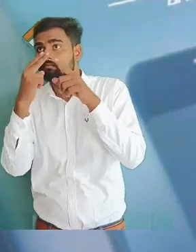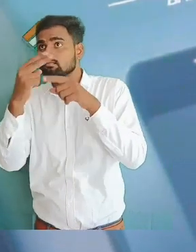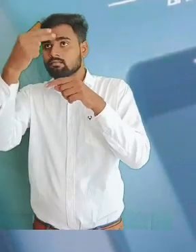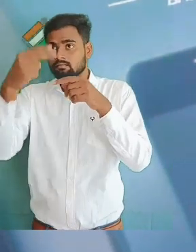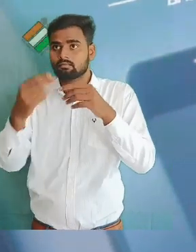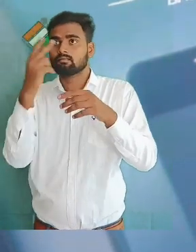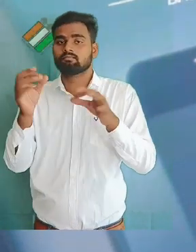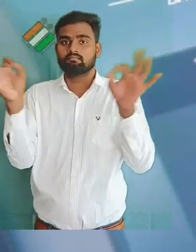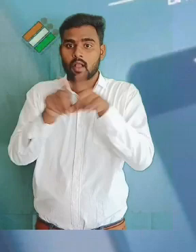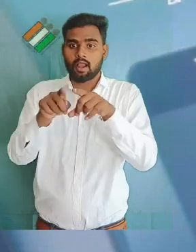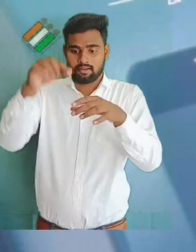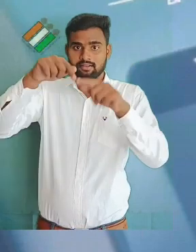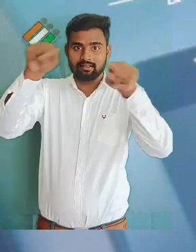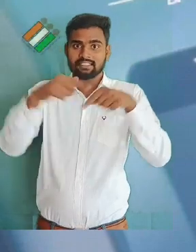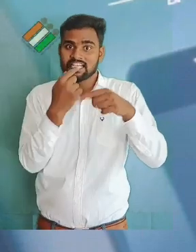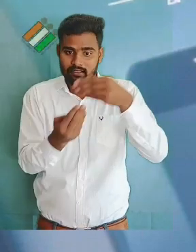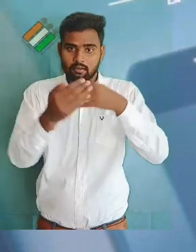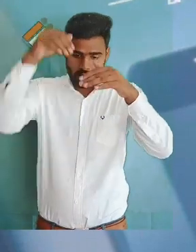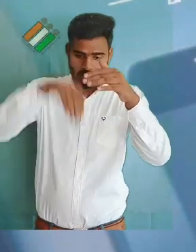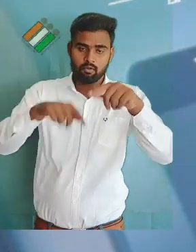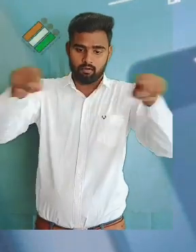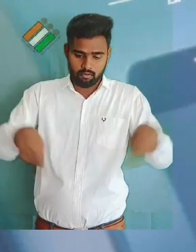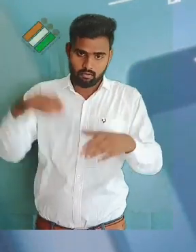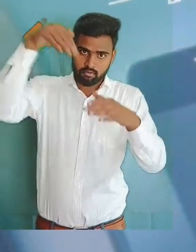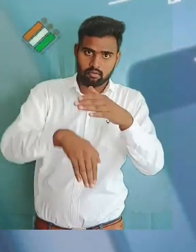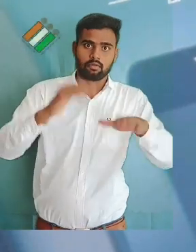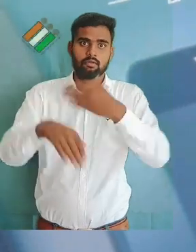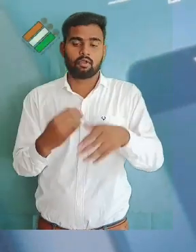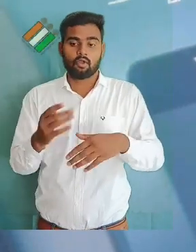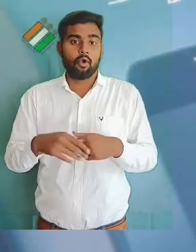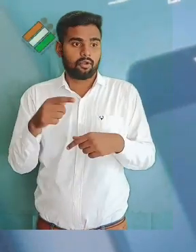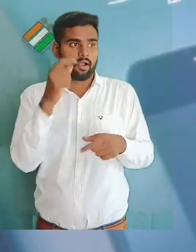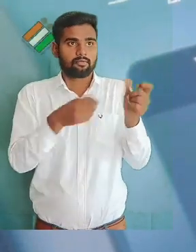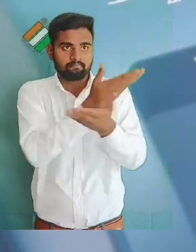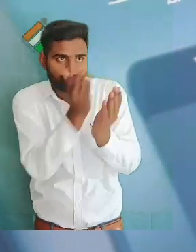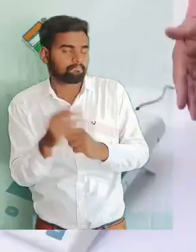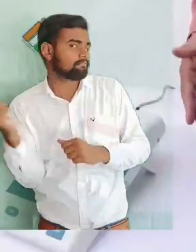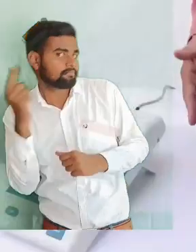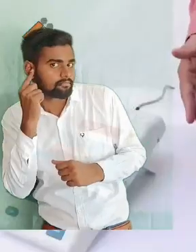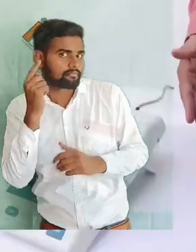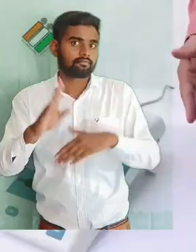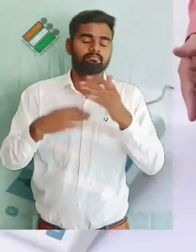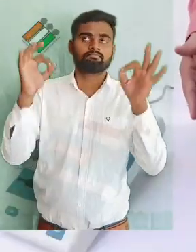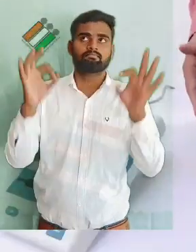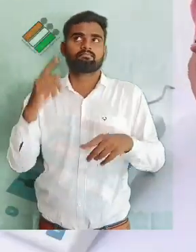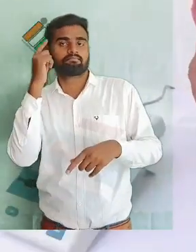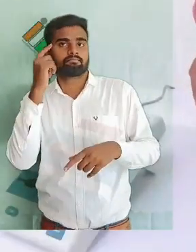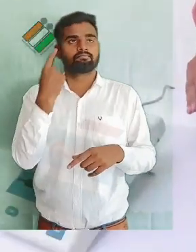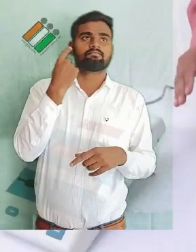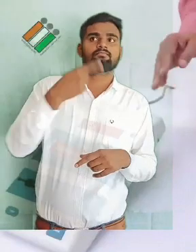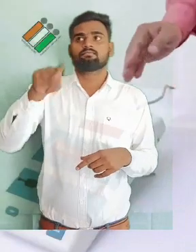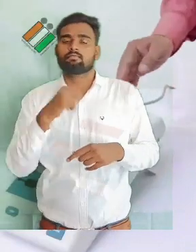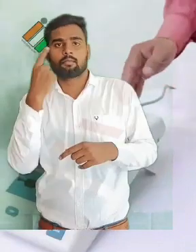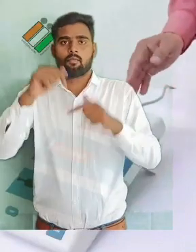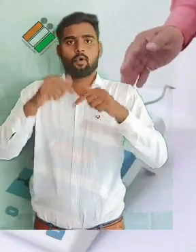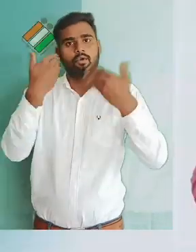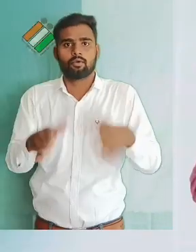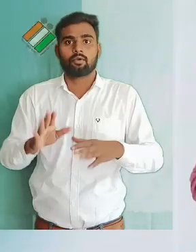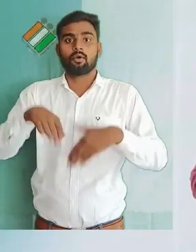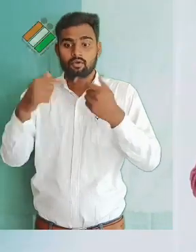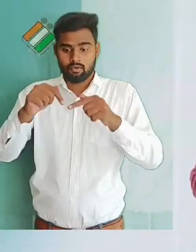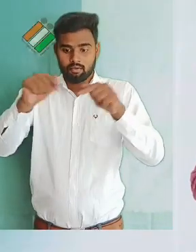नीचे बॉक्स में गिर जाएगी और आपको बीप की एक लंबी आवाज सुनाई देगी, यानी आपका वोट हो गया। वो पर्ची मतदाता को नहीं दी